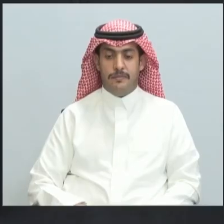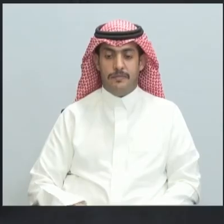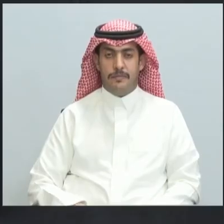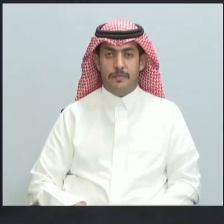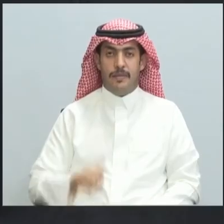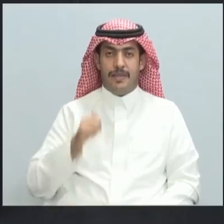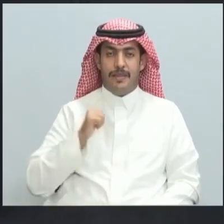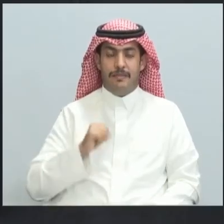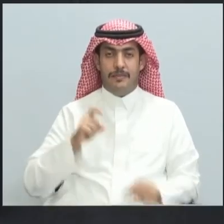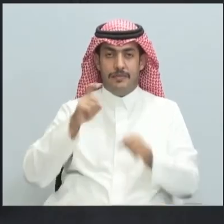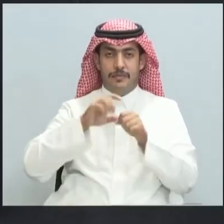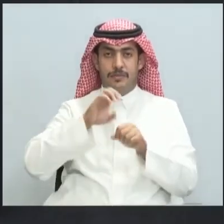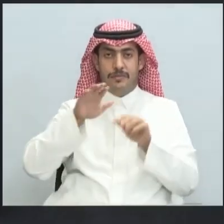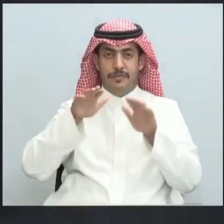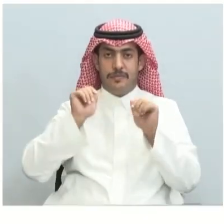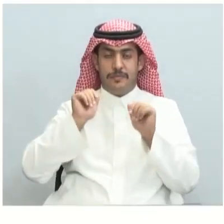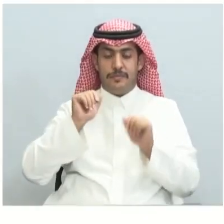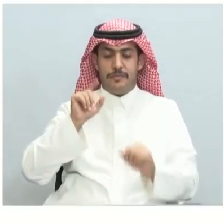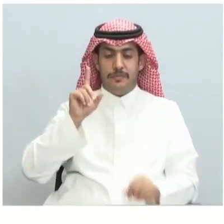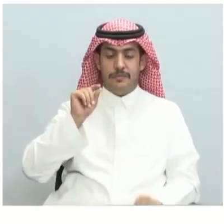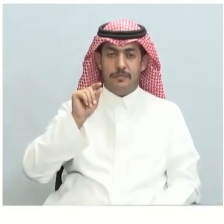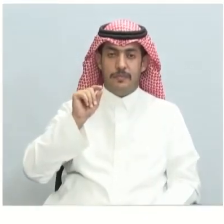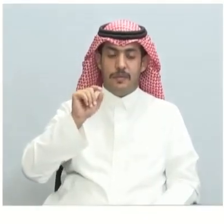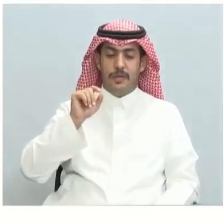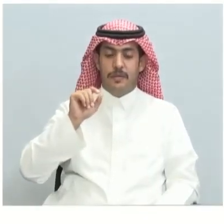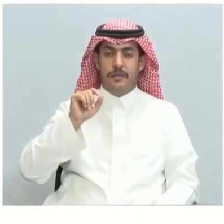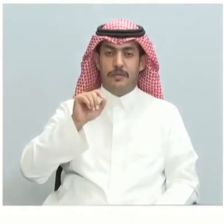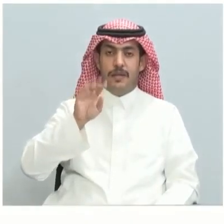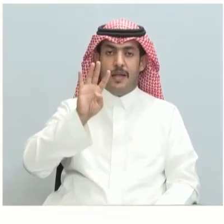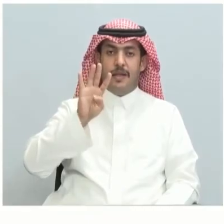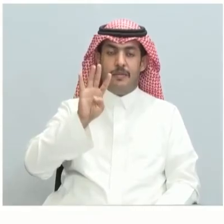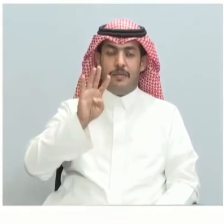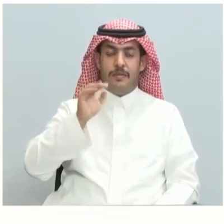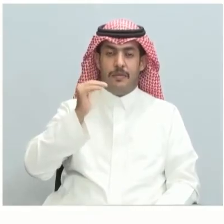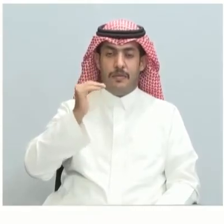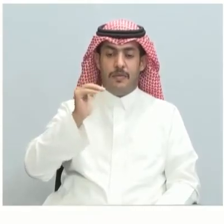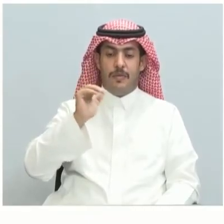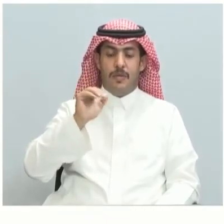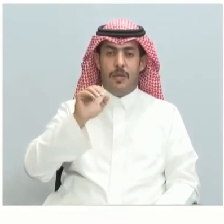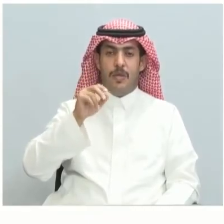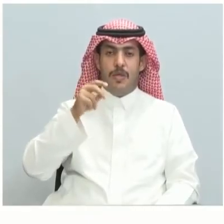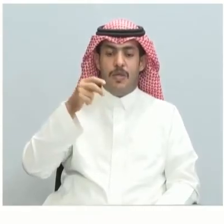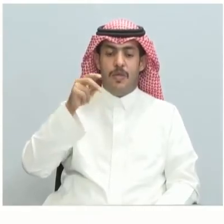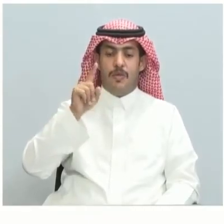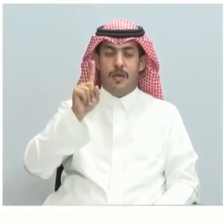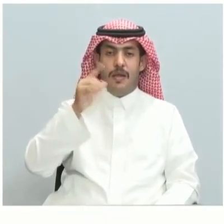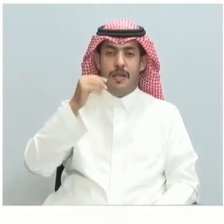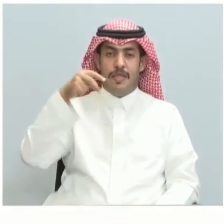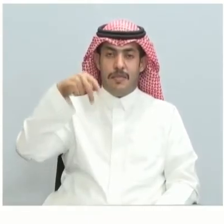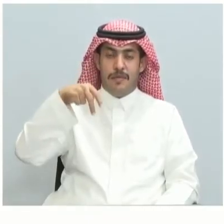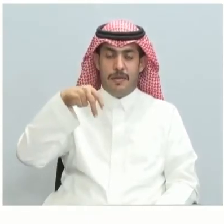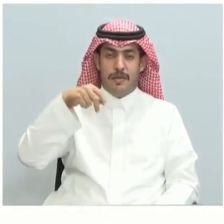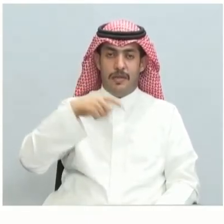هذه مبدعين وصلت الاجابه بارك الله فيكم اذا اربعه وثمن او 4 و 1 على 8